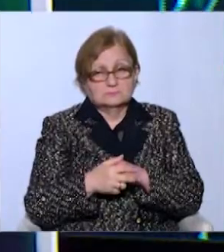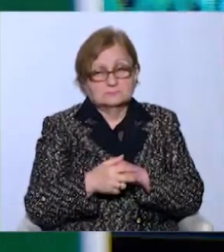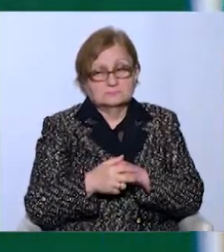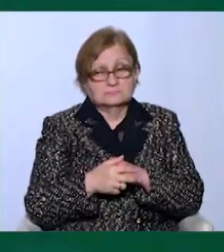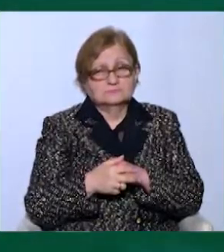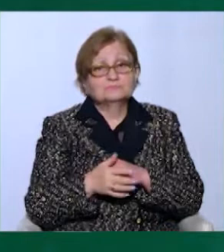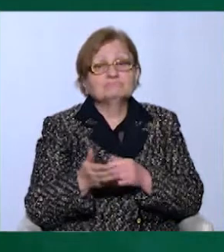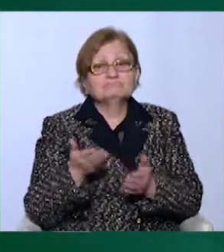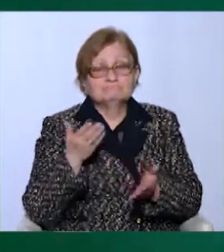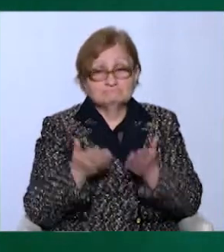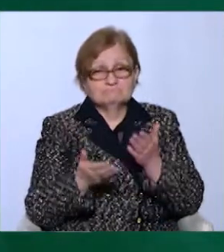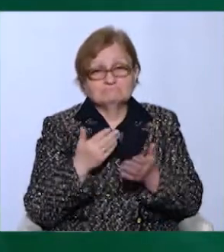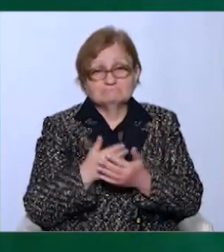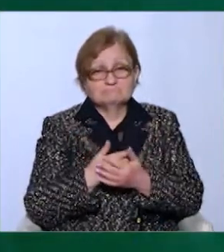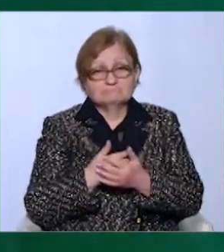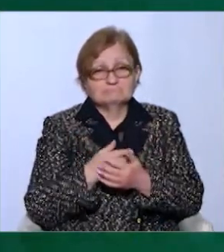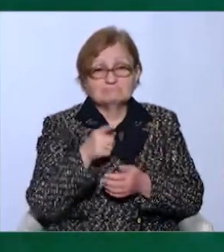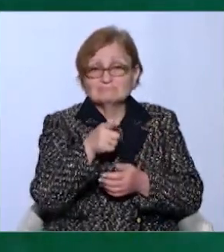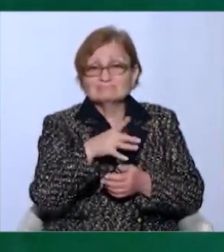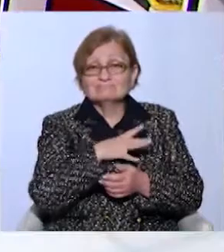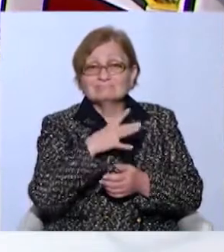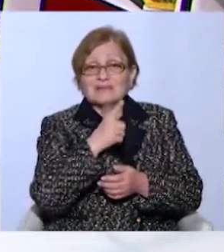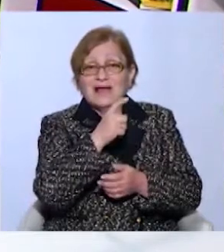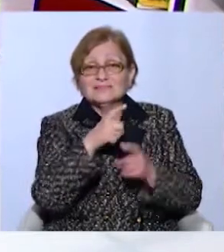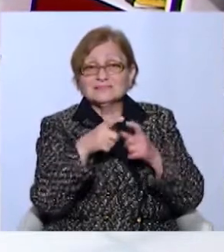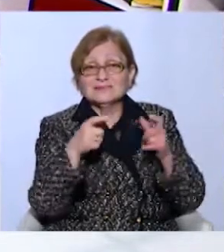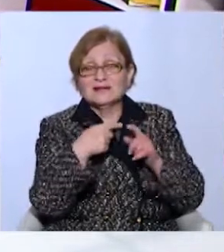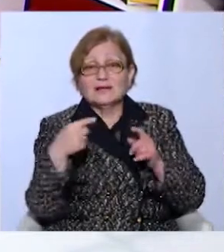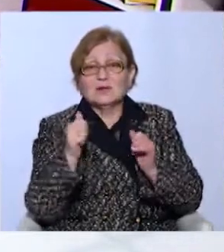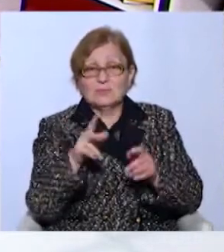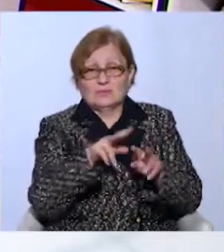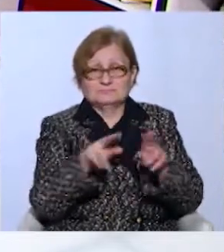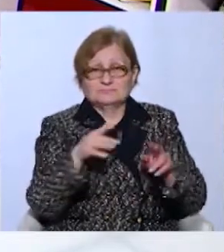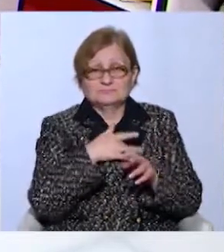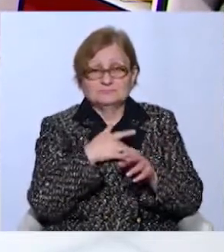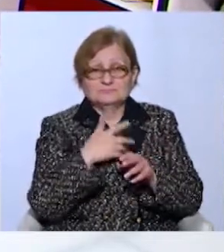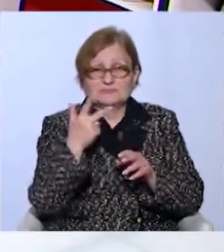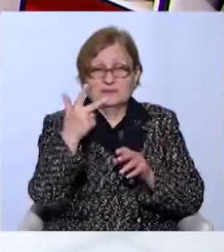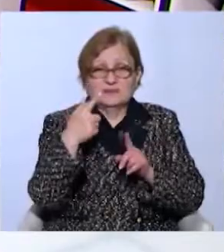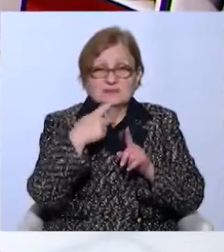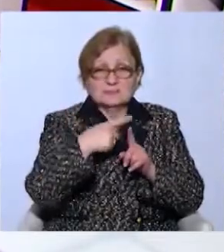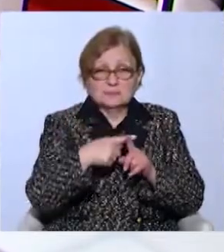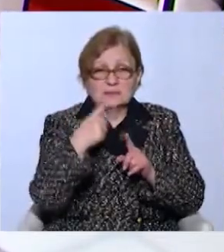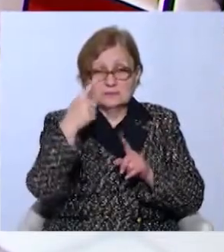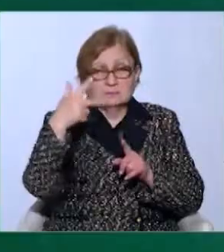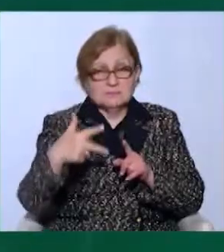Mash. So we cannot have a Chinese, Tina. Sam's damatable, Ertime